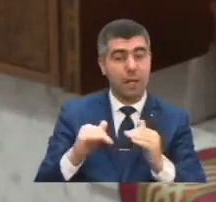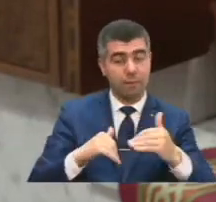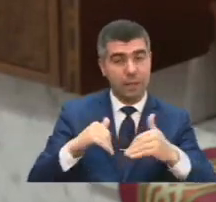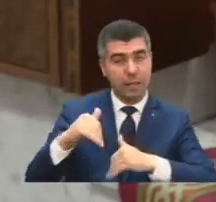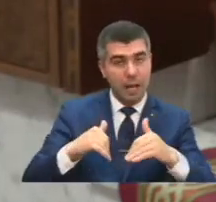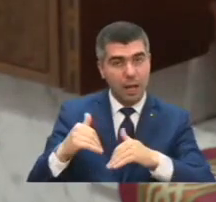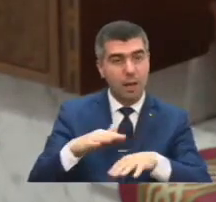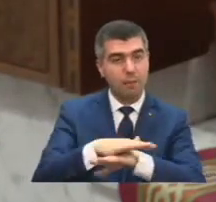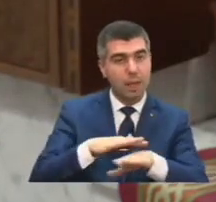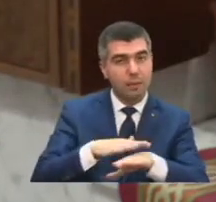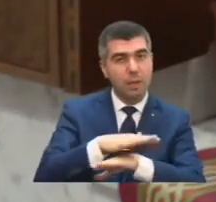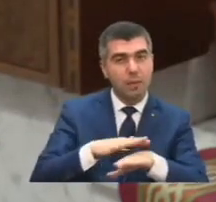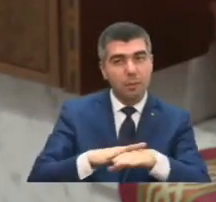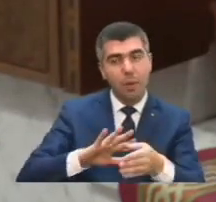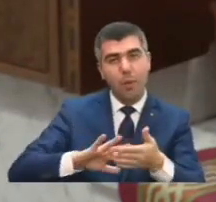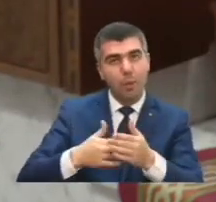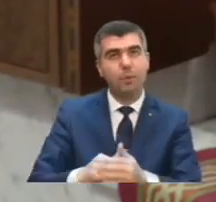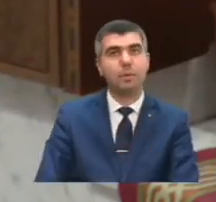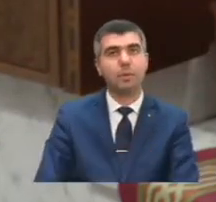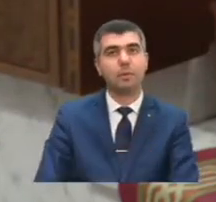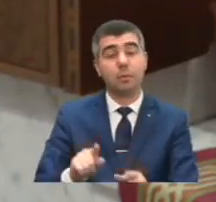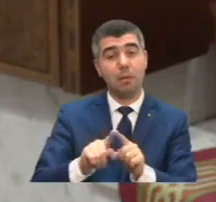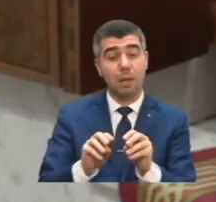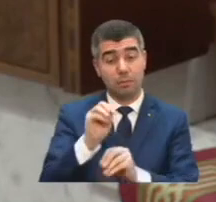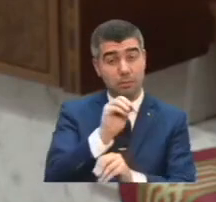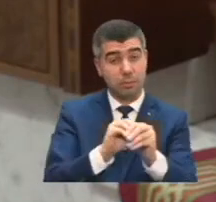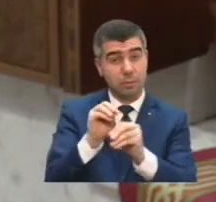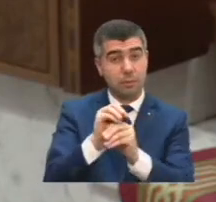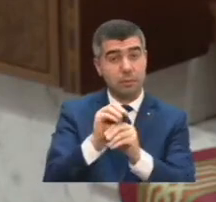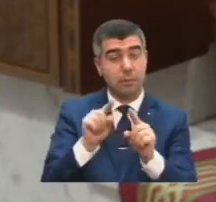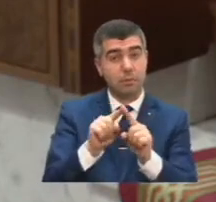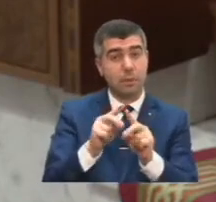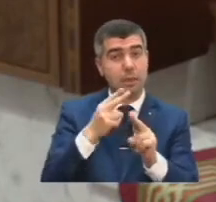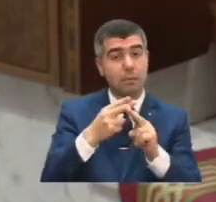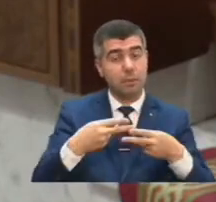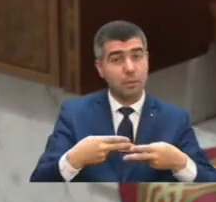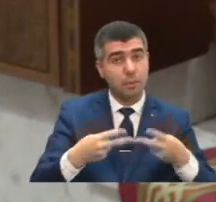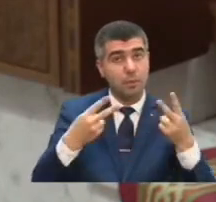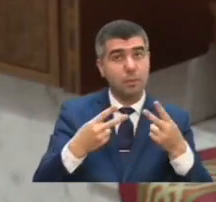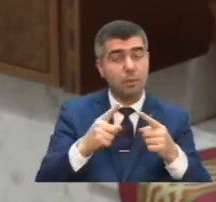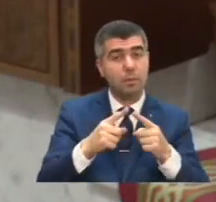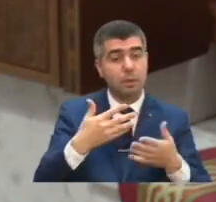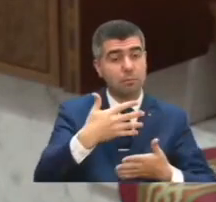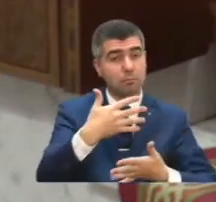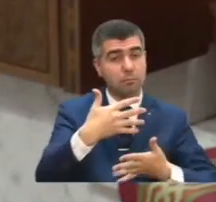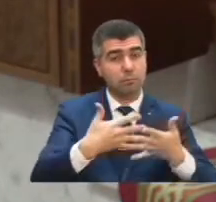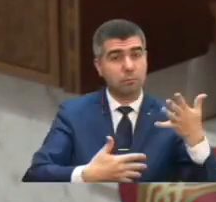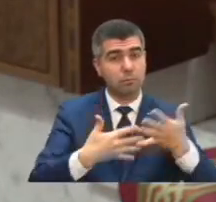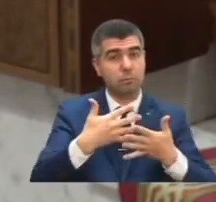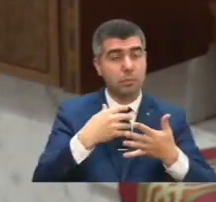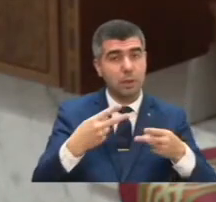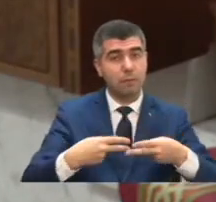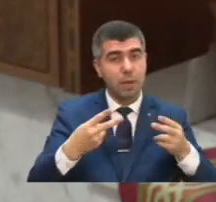هي طرق بطبيعه الحال مهيكله، تمت اعاده تصنيف هذه الطرق وتنشر الجدول ديال الطرق الوطنيه والجهويه